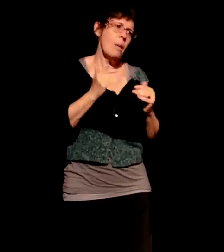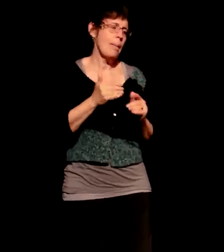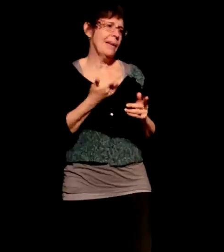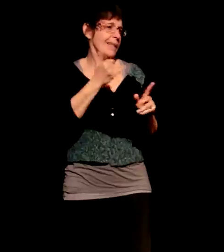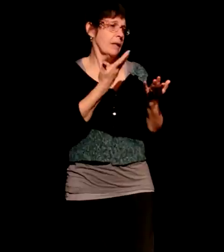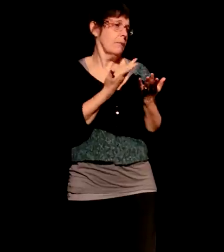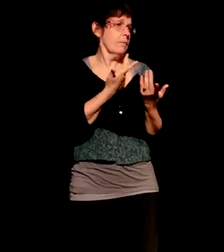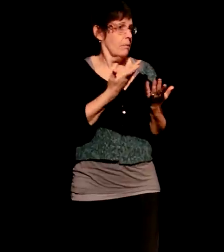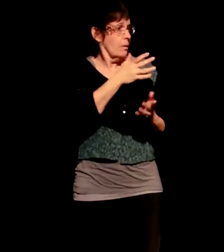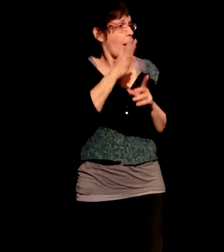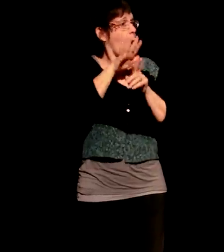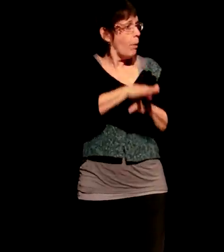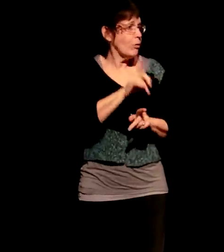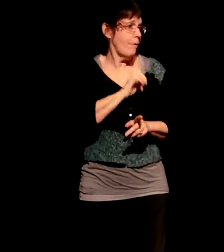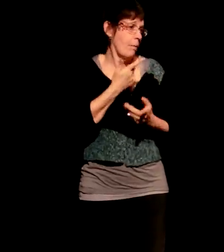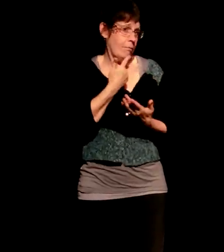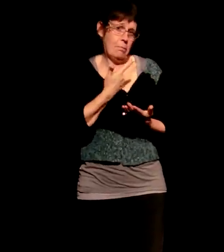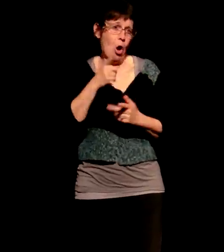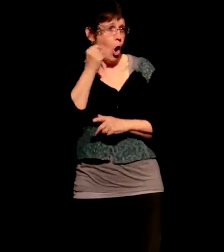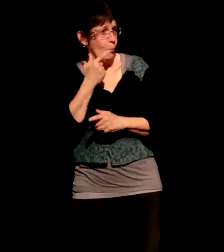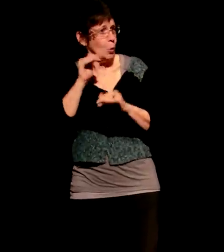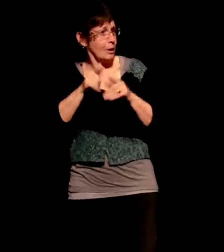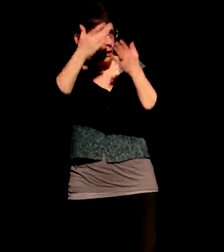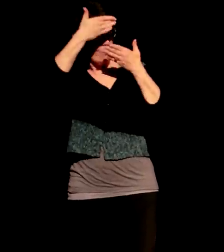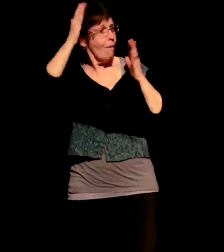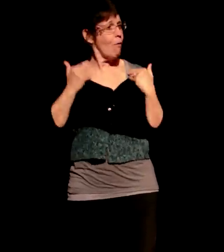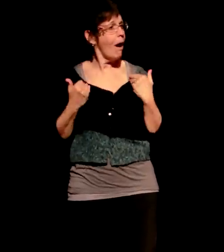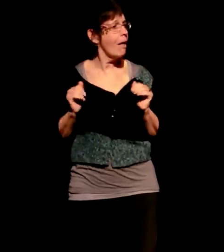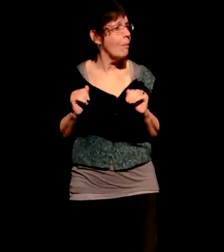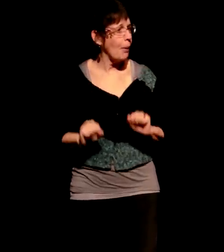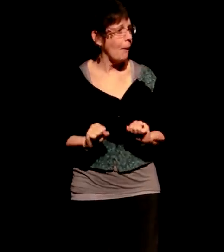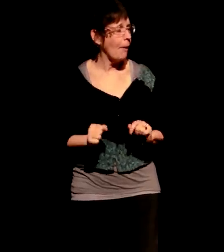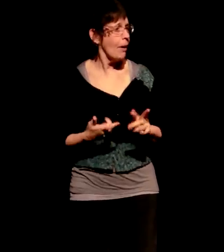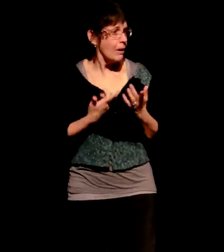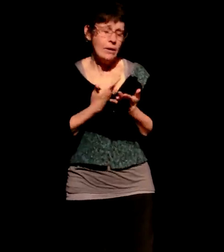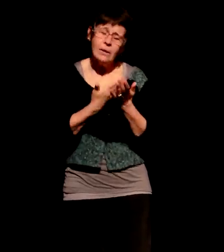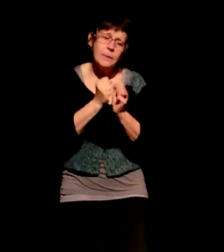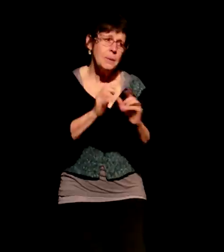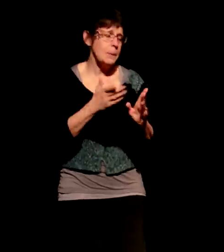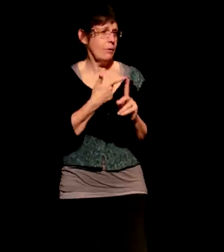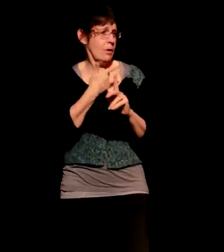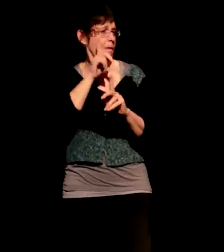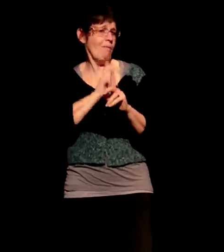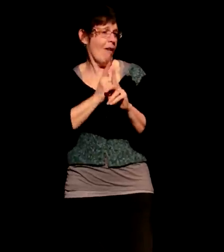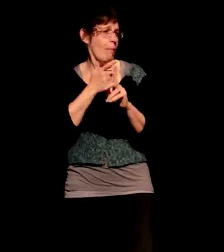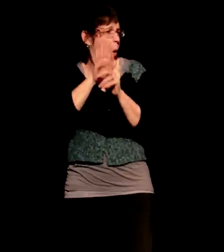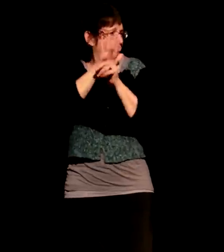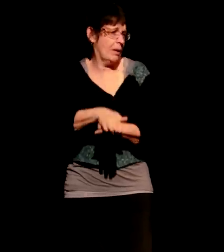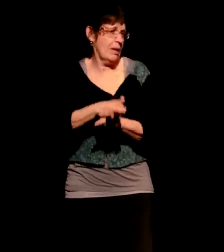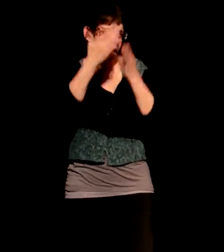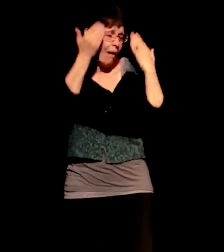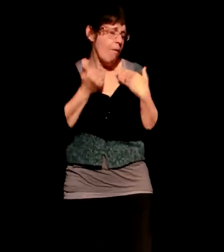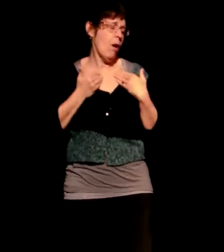Leïla, enfin... C'est un signe d'oppression des femmes. Alors, voilà, tu vas pouvoir rejoindre l'organisation, on te